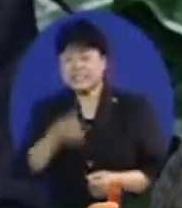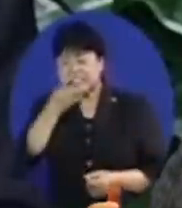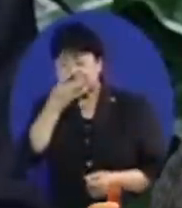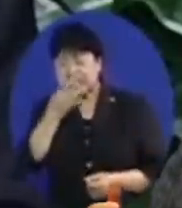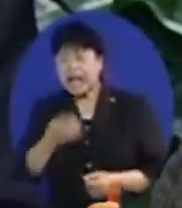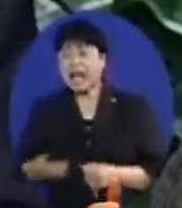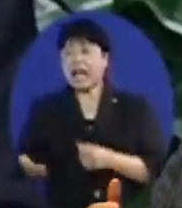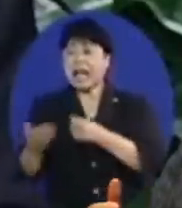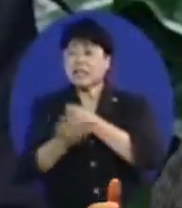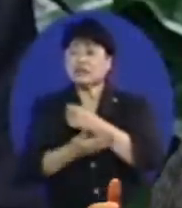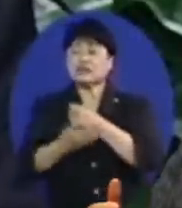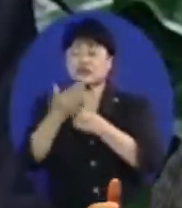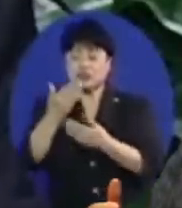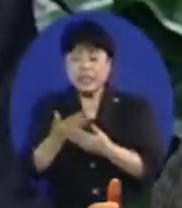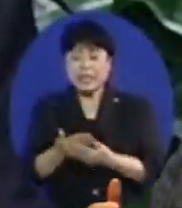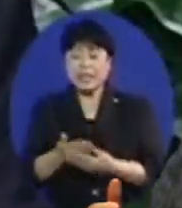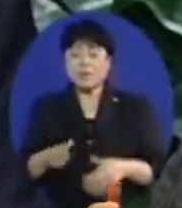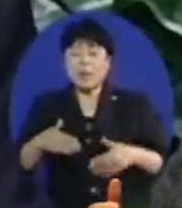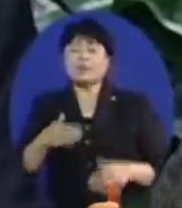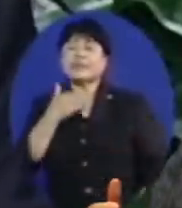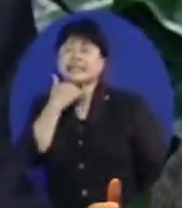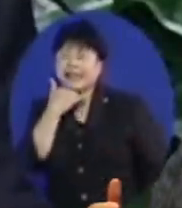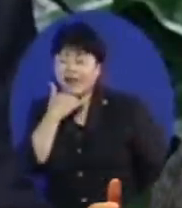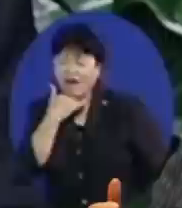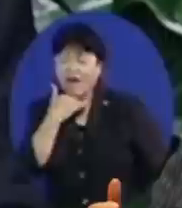해달라고 기도해도 하나님은 봄까지 기다리라고 합니다.